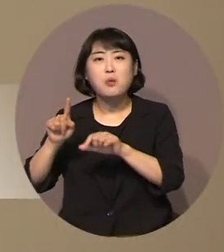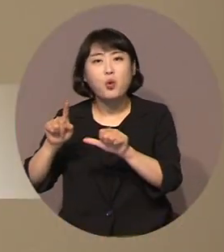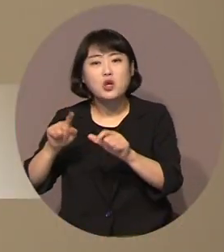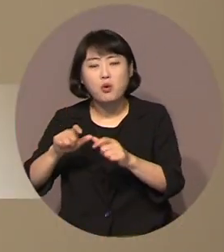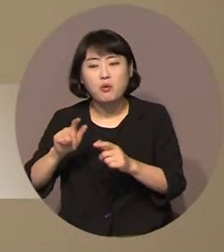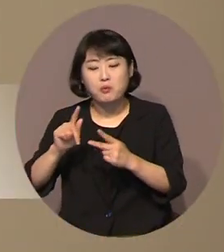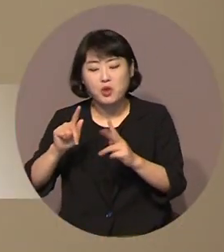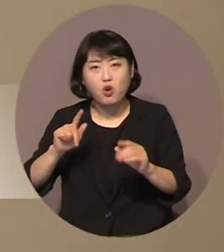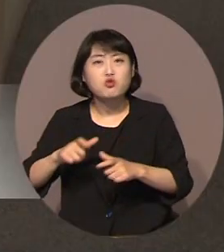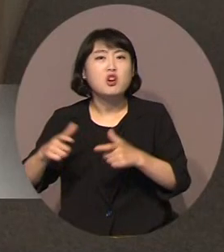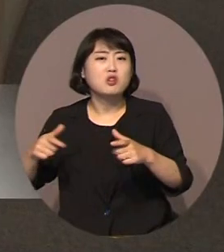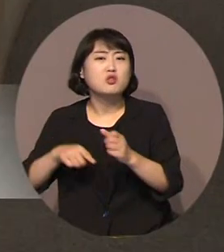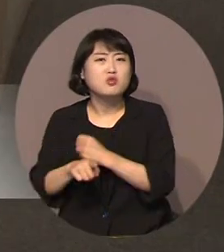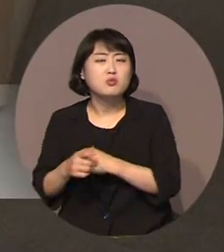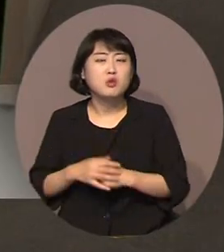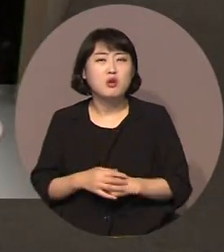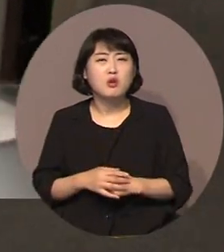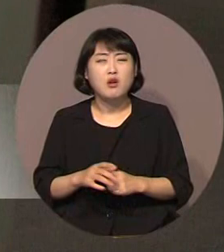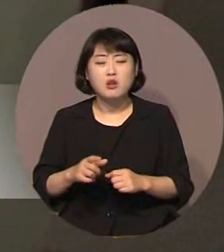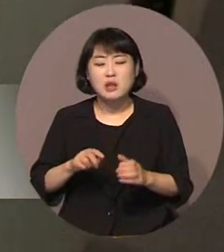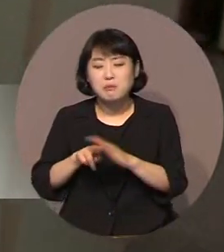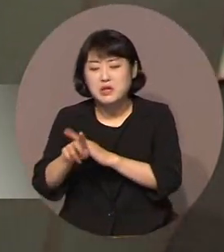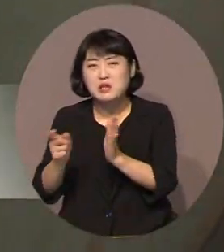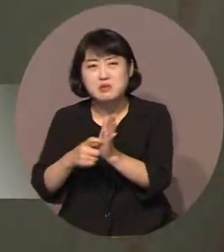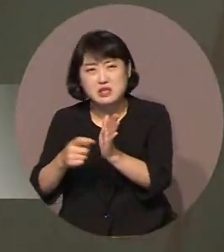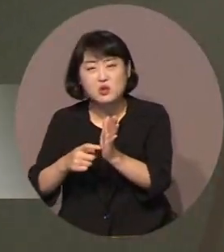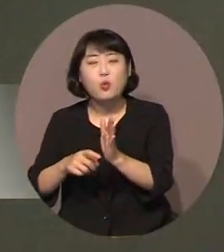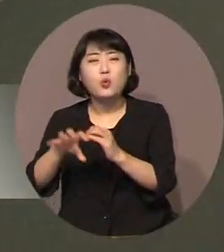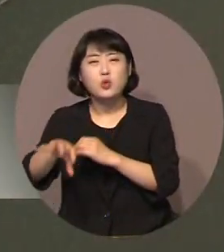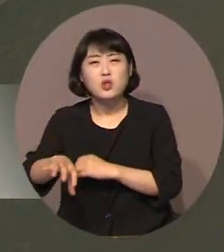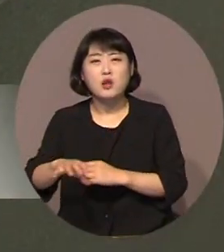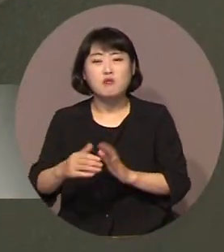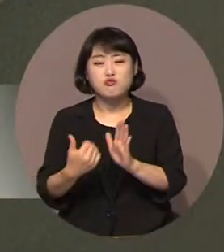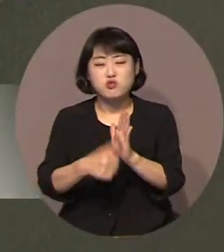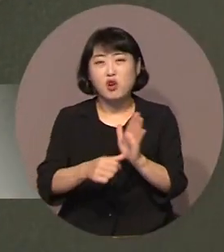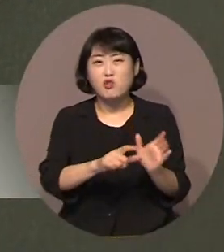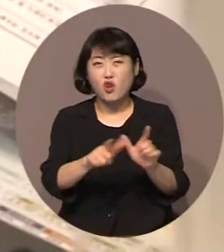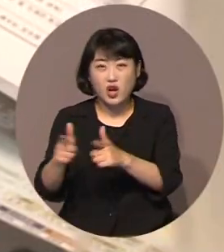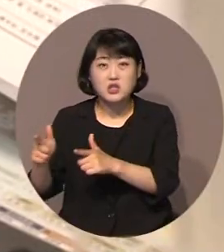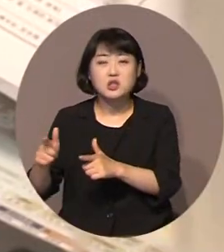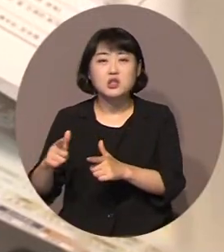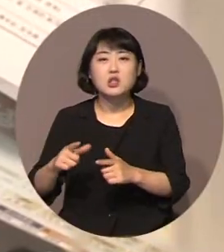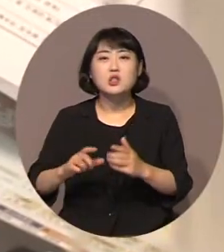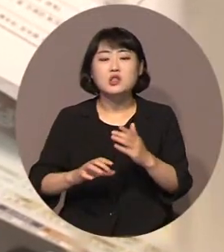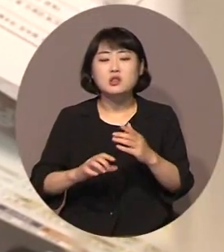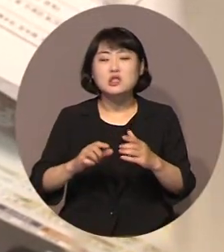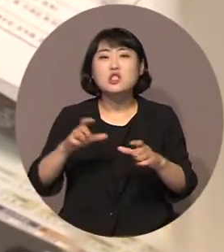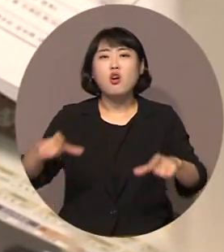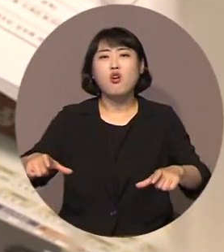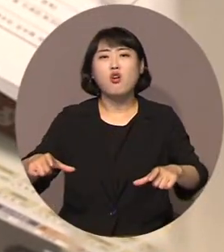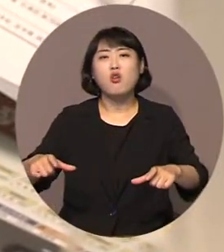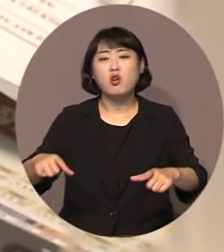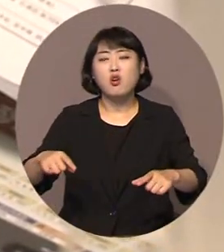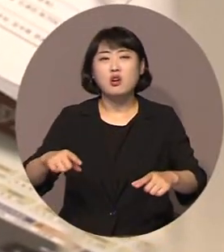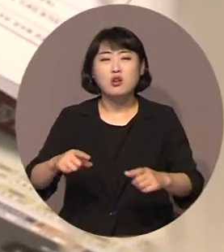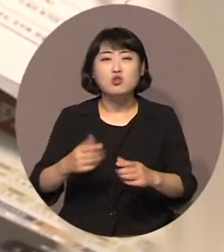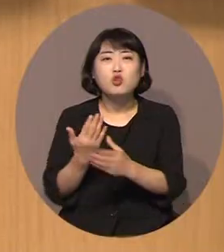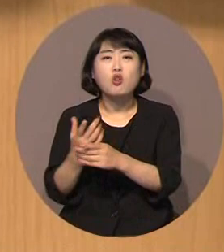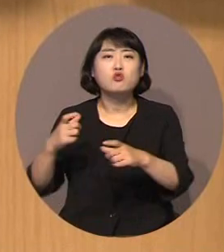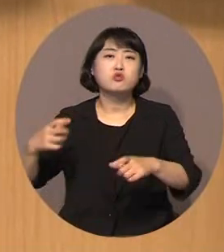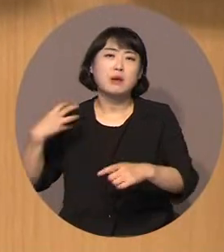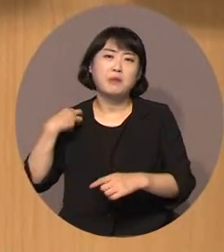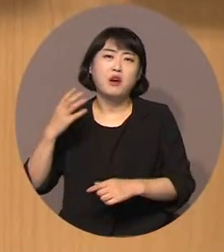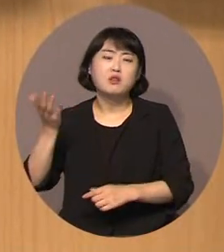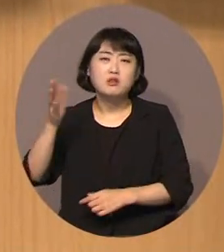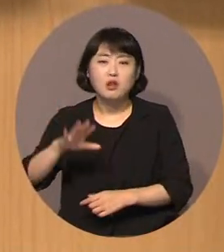대비해 대피소 운영, 방호물품 마련 등 각종 대책을 자치단체가 도맡아야 하는데 문제는 재정 지원이